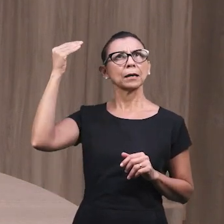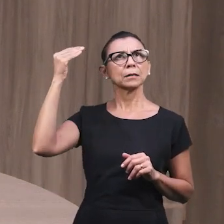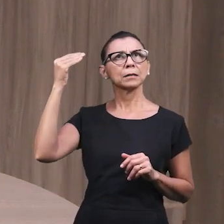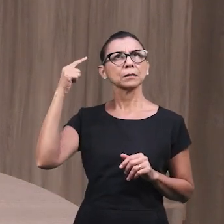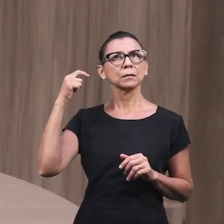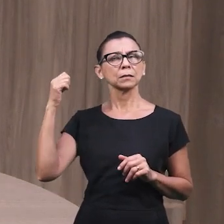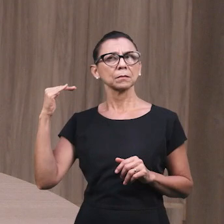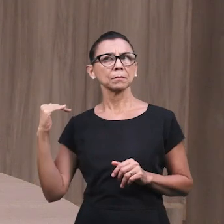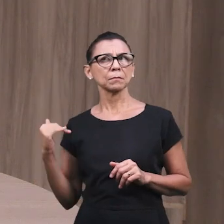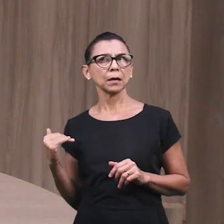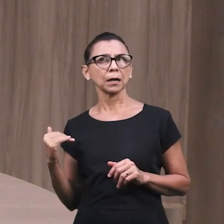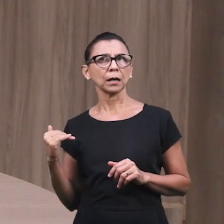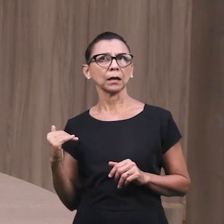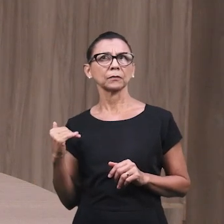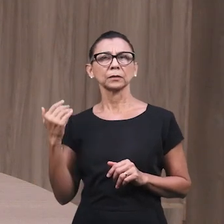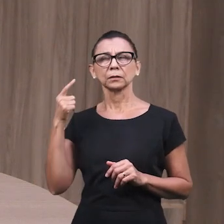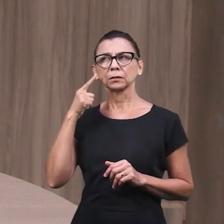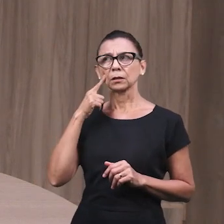musique.